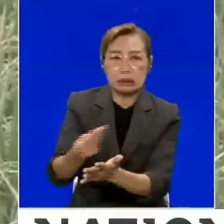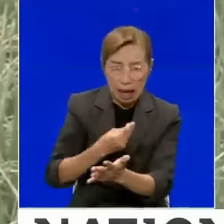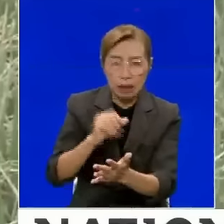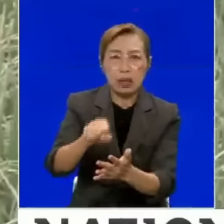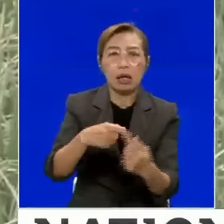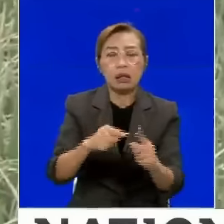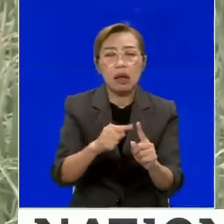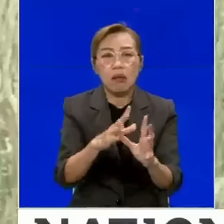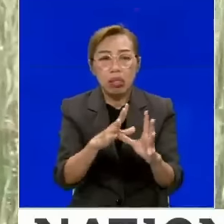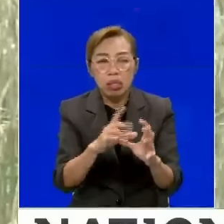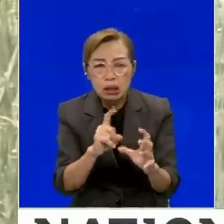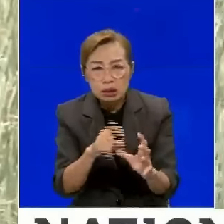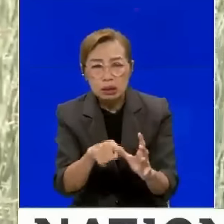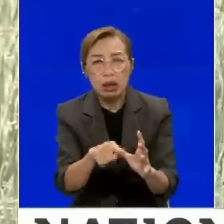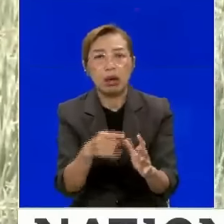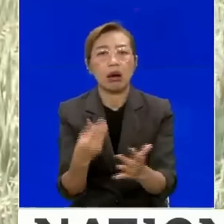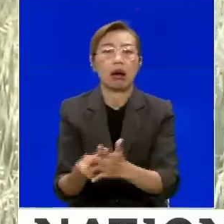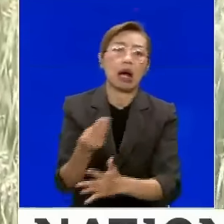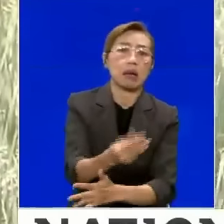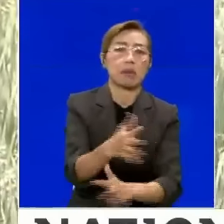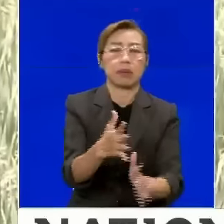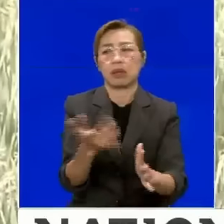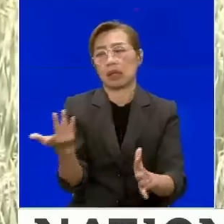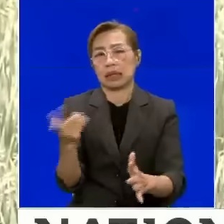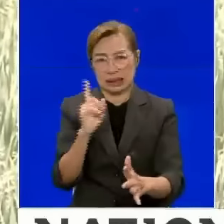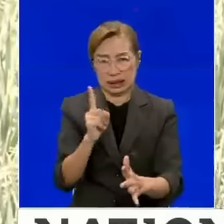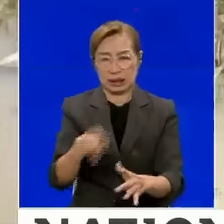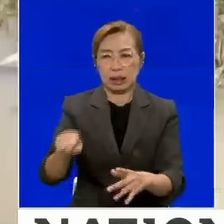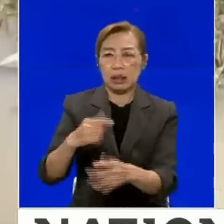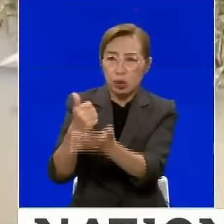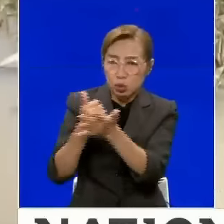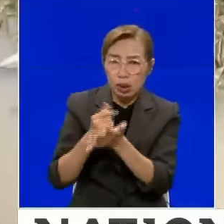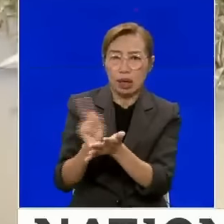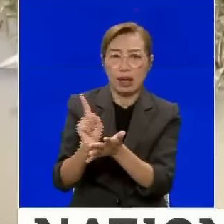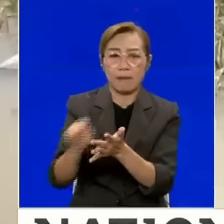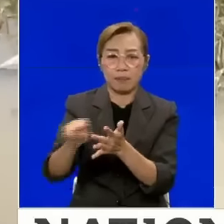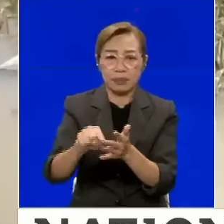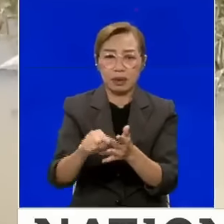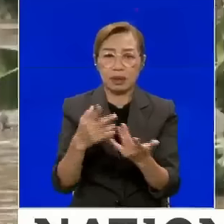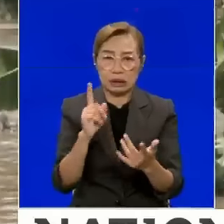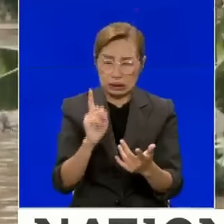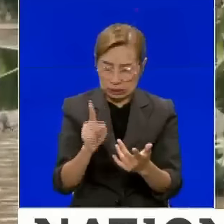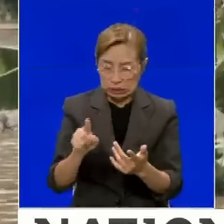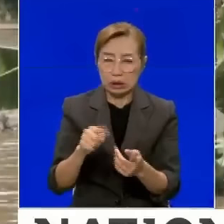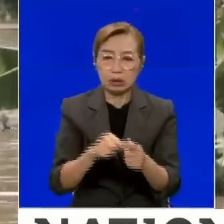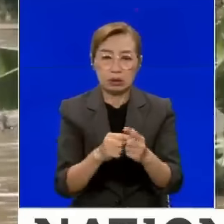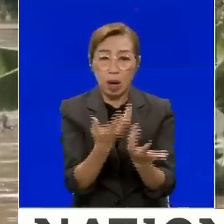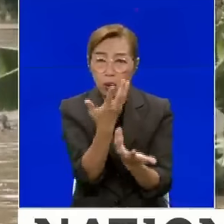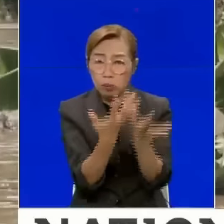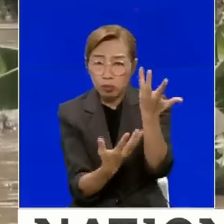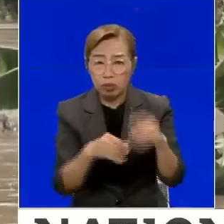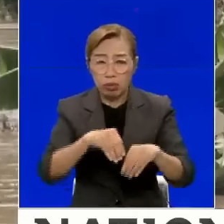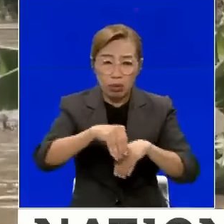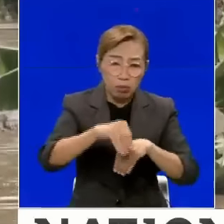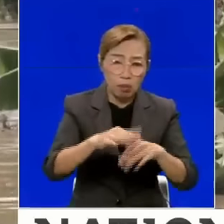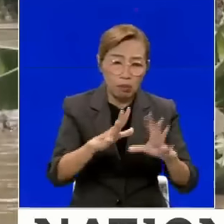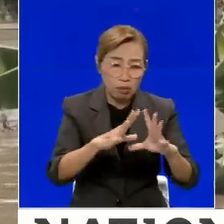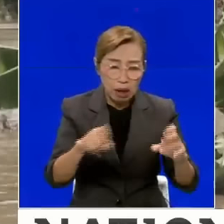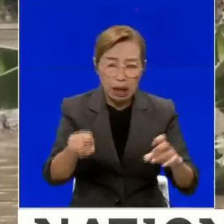องนำพันไม้หรือว่ากล้าที่เป็นพืชผลทางการเกษตรเนี่ยมาให้ชาวบ้านมิฉะนั้นคนที่จะตาย